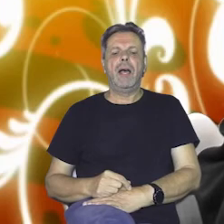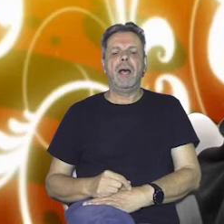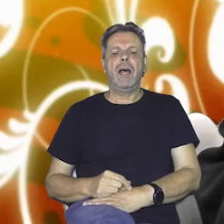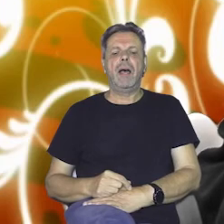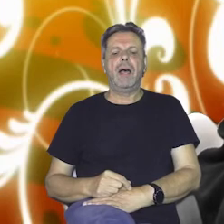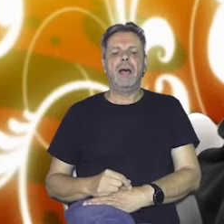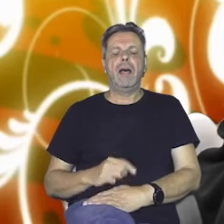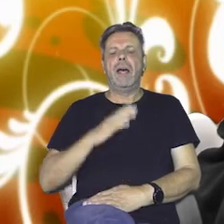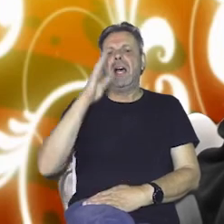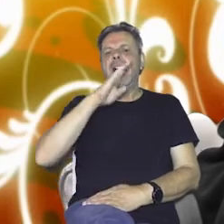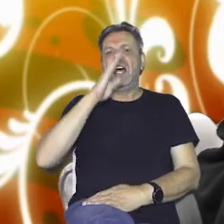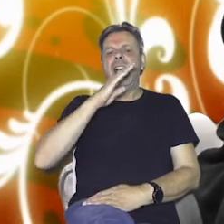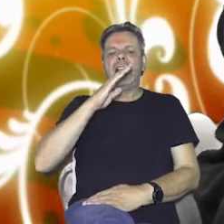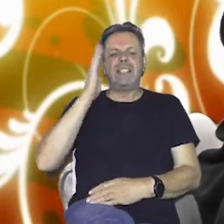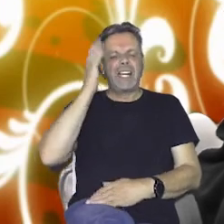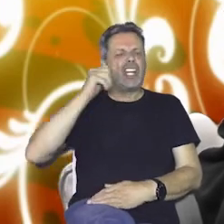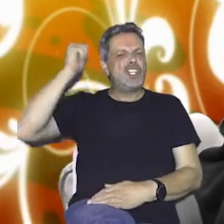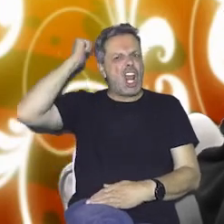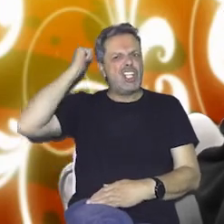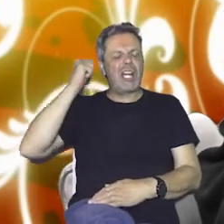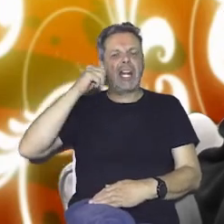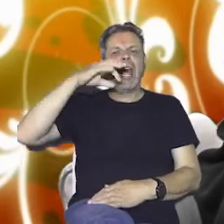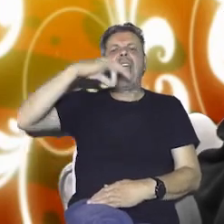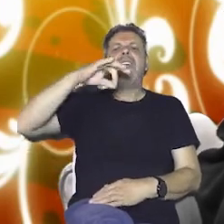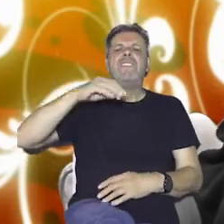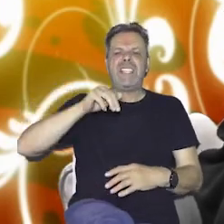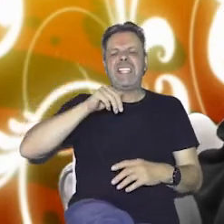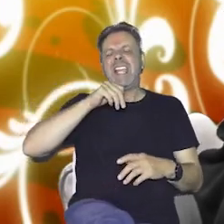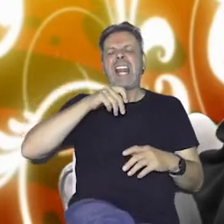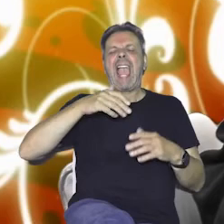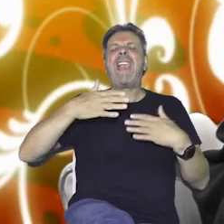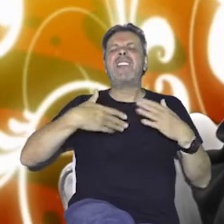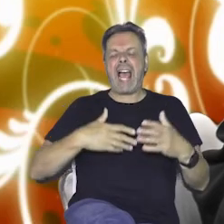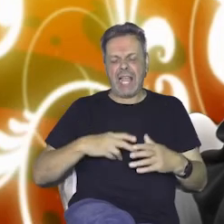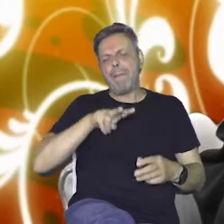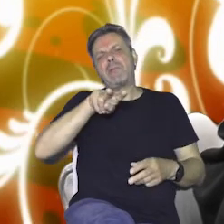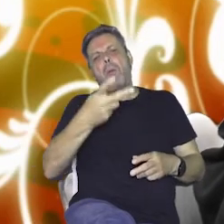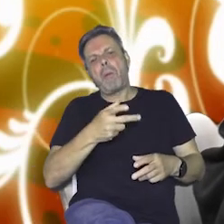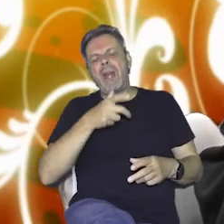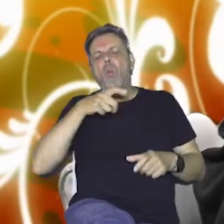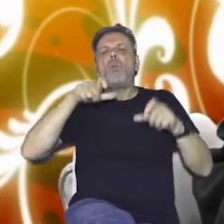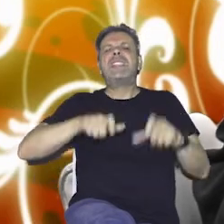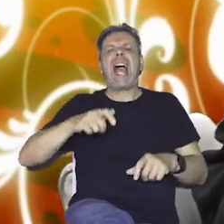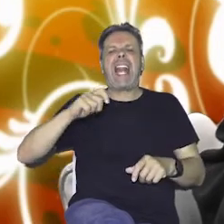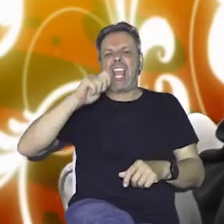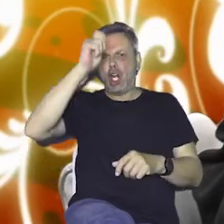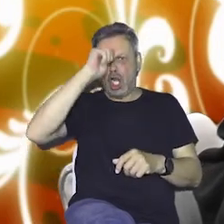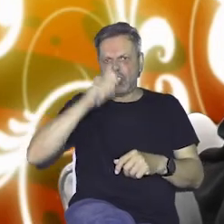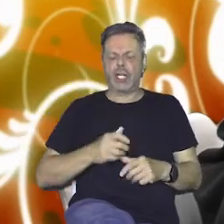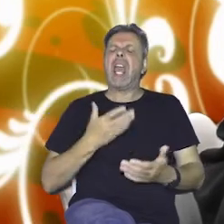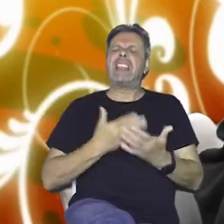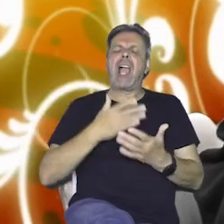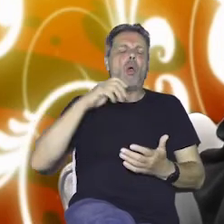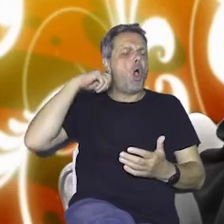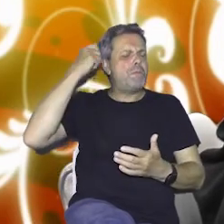crni šešir visi kraj vrata. To smo promijenili u stari šešir. Visi kraj vrata. I tako je pjesma otpjevana.